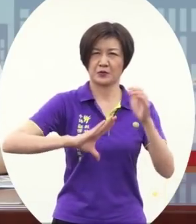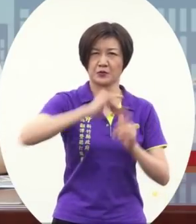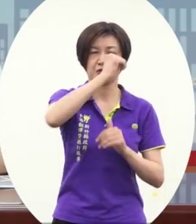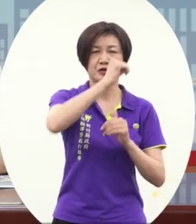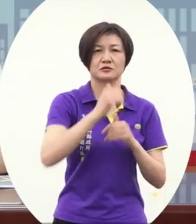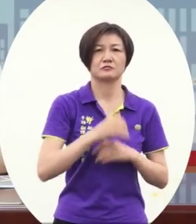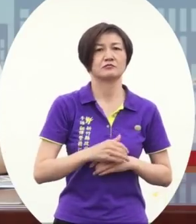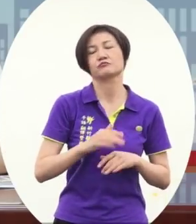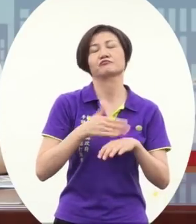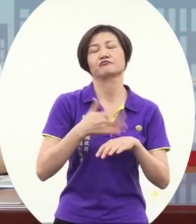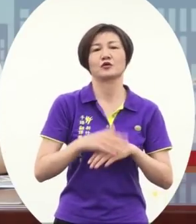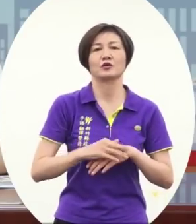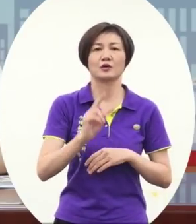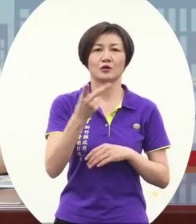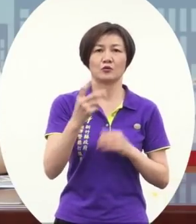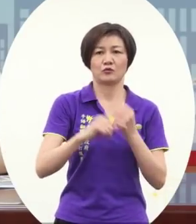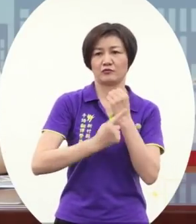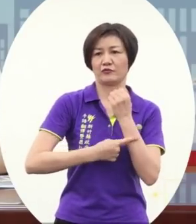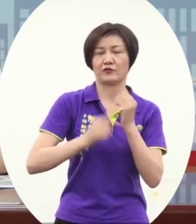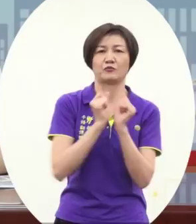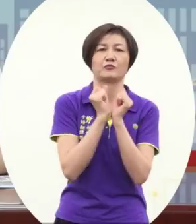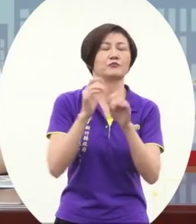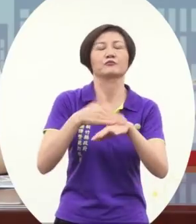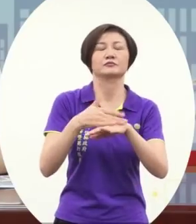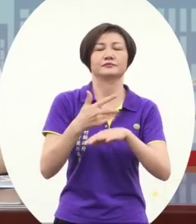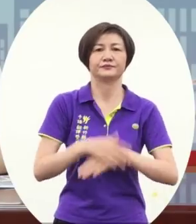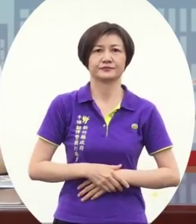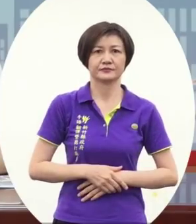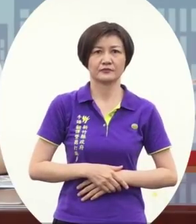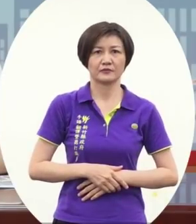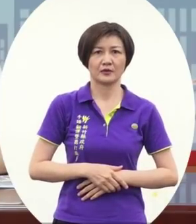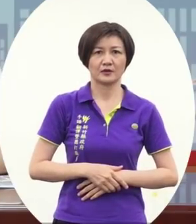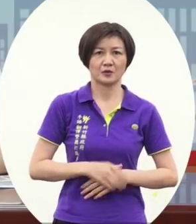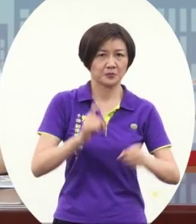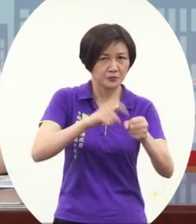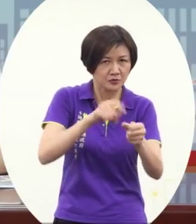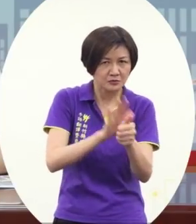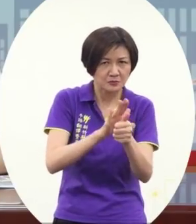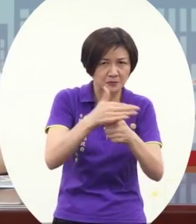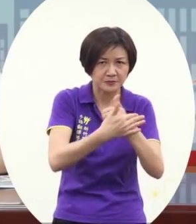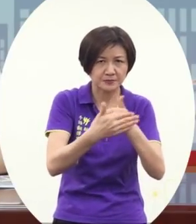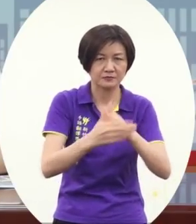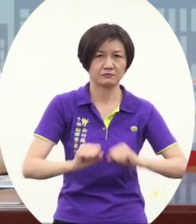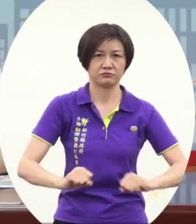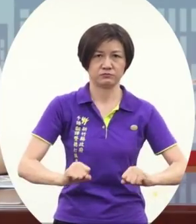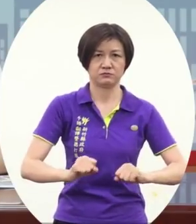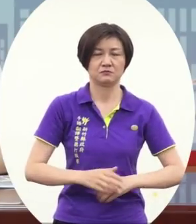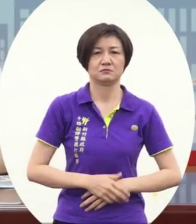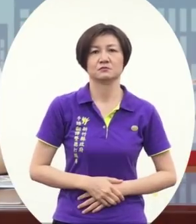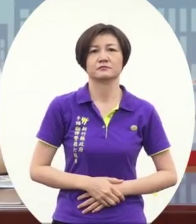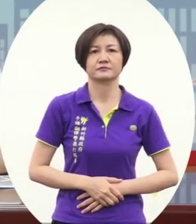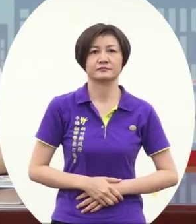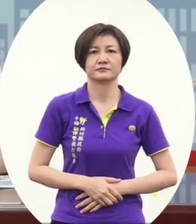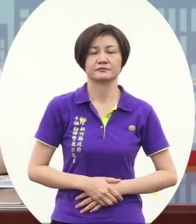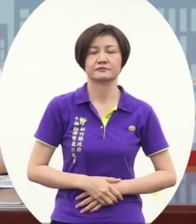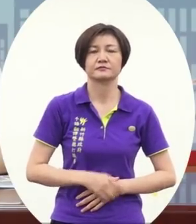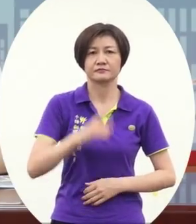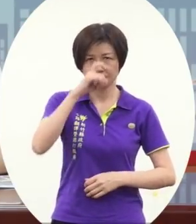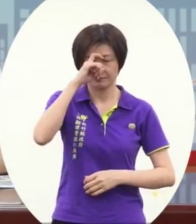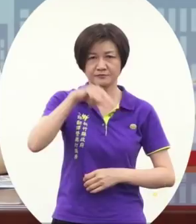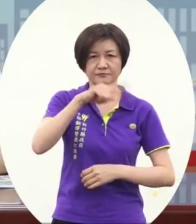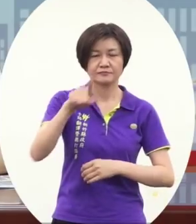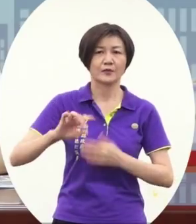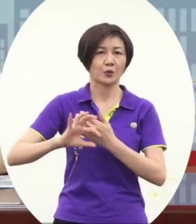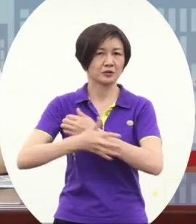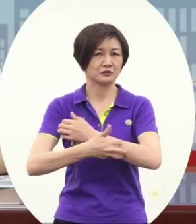移送法办。我想这筛检你的健康，这是非常重要的事情，所以请你不必